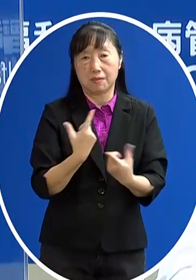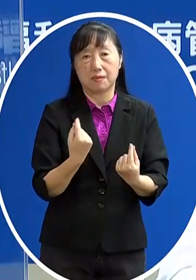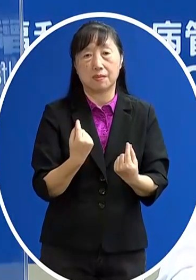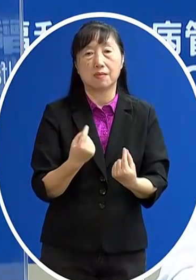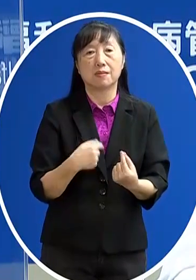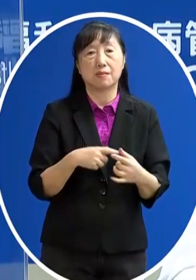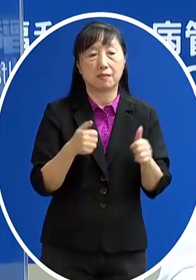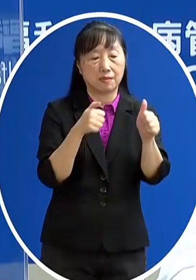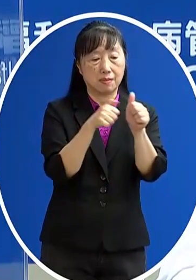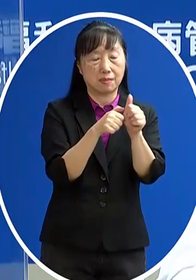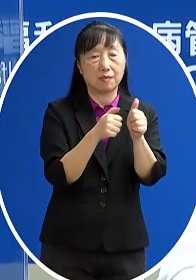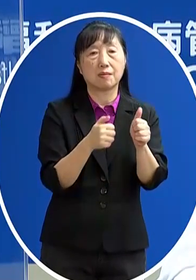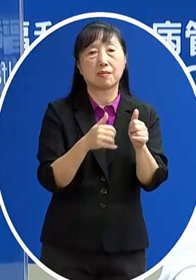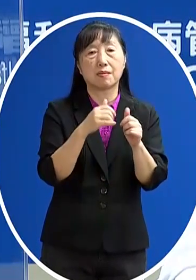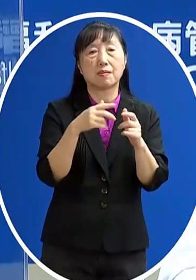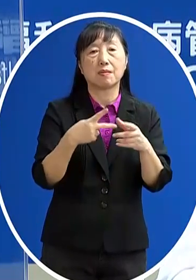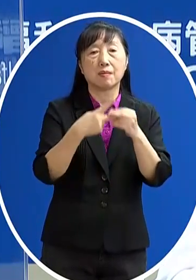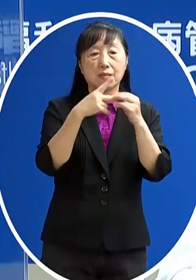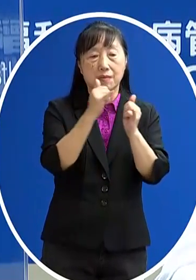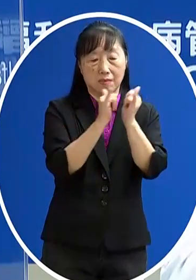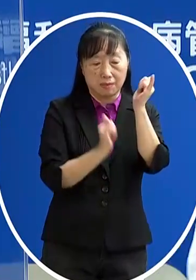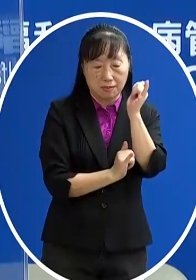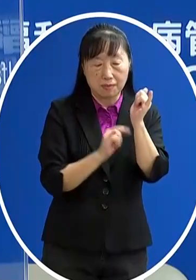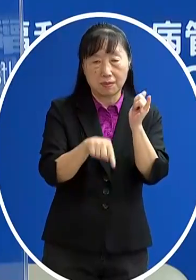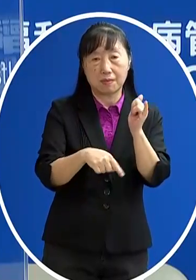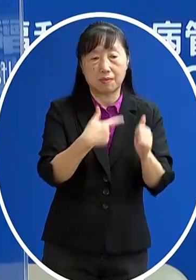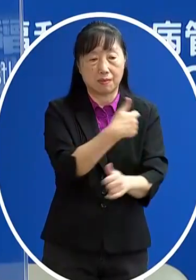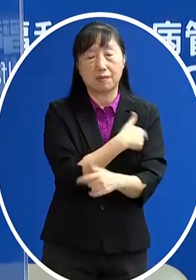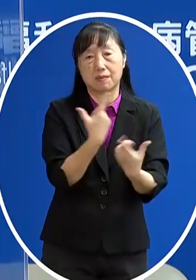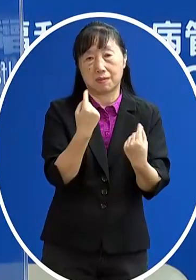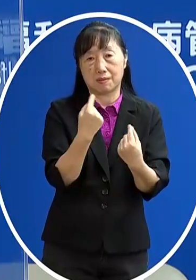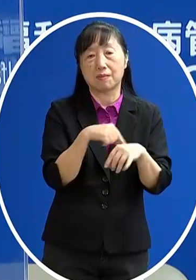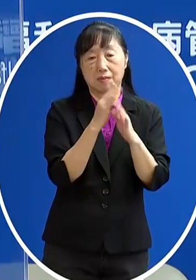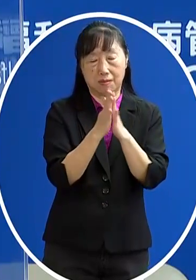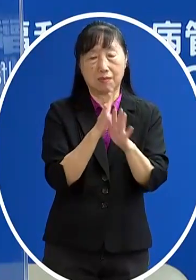代的疫苗或者等等混打的一个相关的效果，我们也持续予以注意。